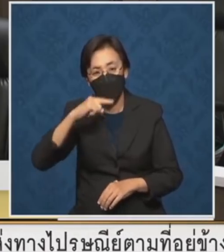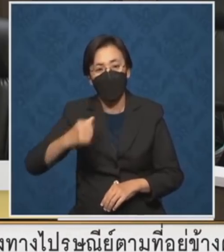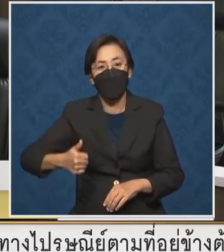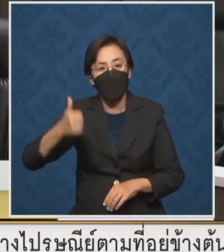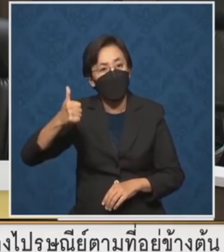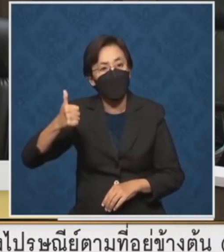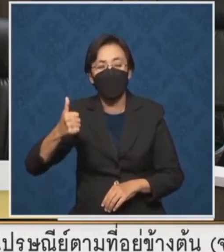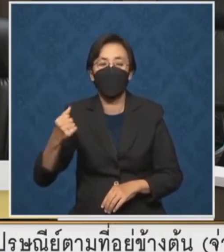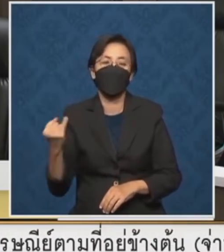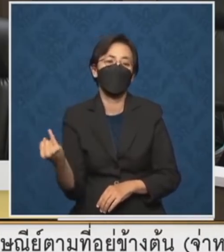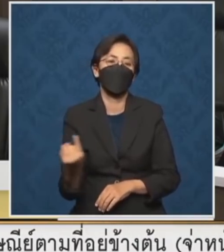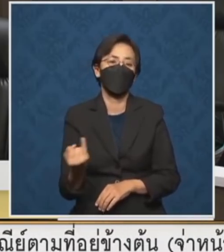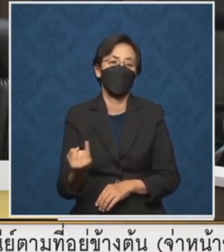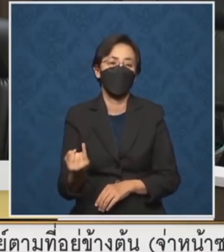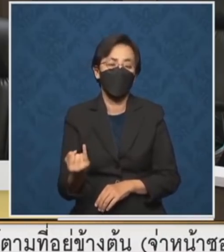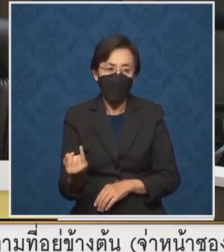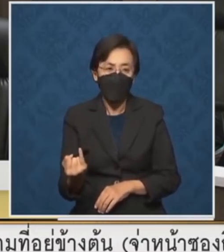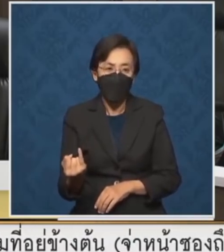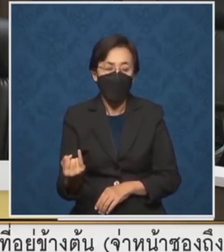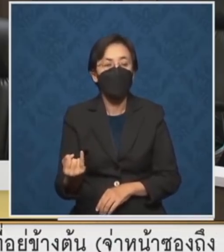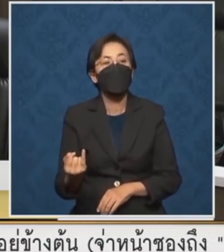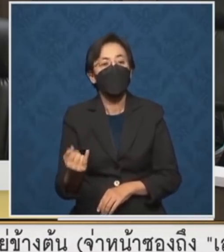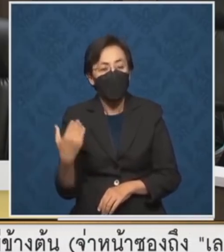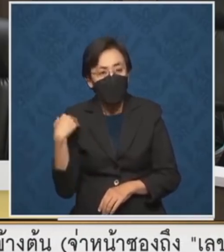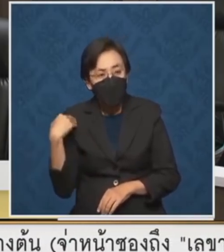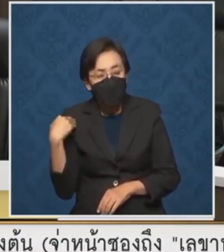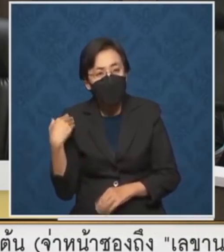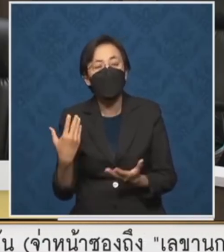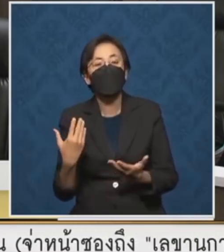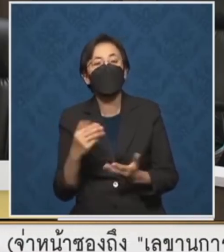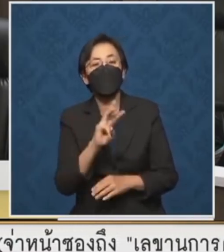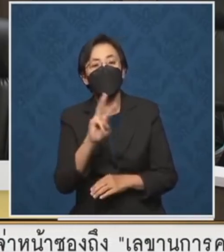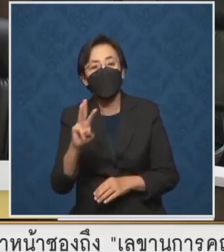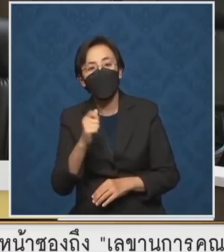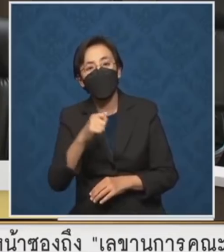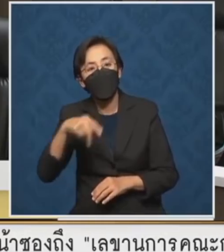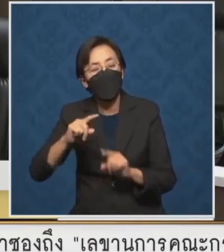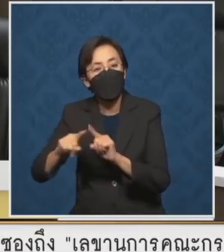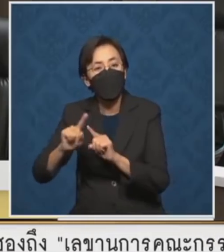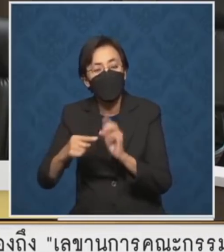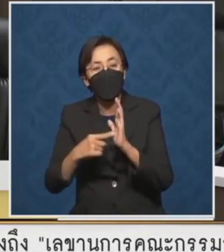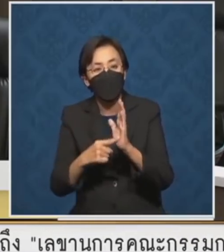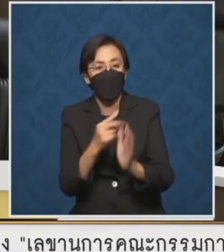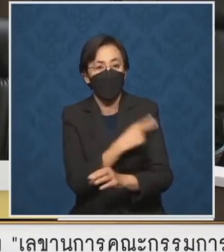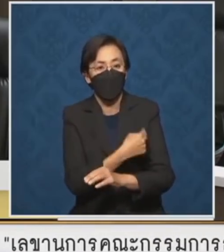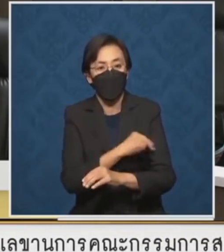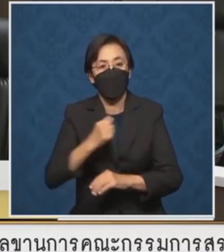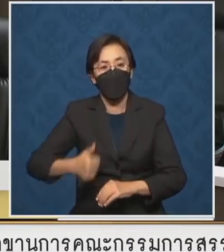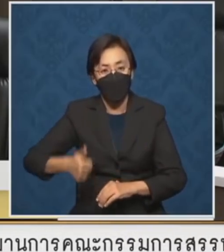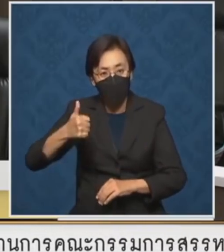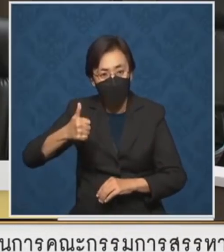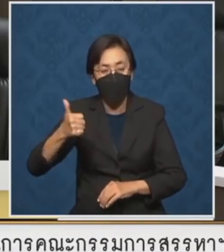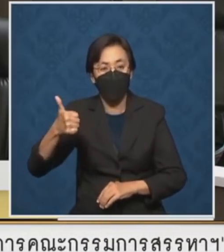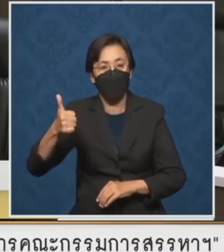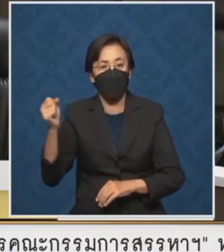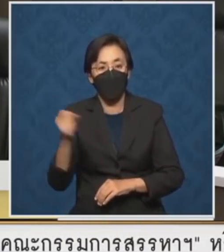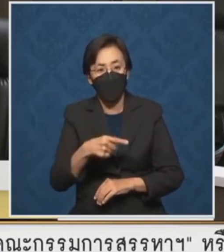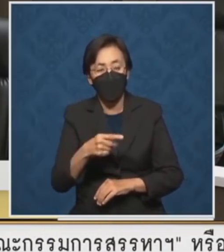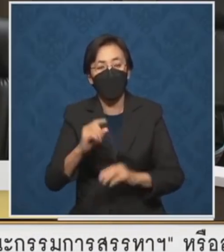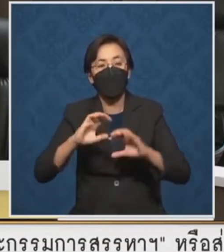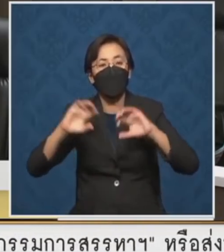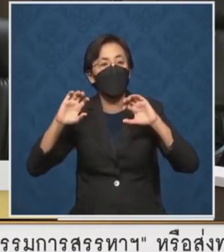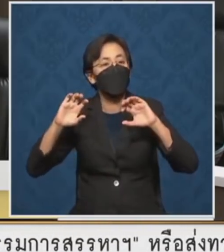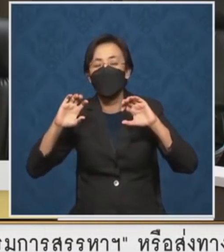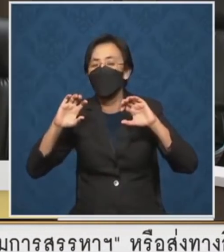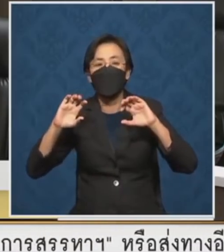ครับแต่เราก็ยังมี contact tracing แพลตฟอร์มหมอชนะที่มีประสิทธิภาพมากกว่าแต่รัฐก็กลับ